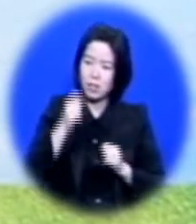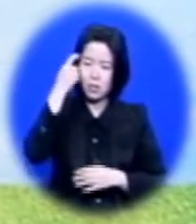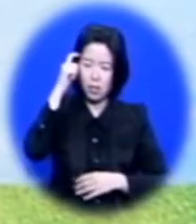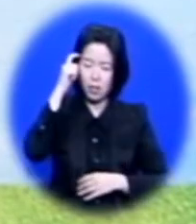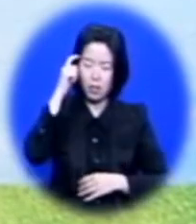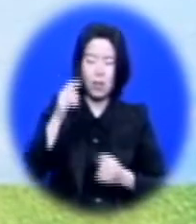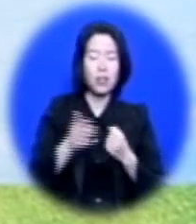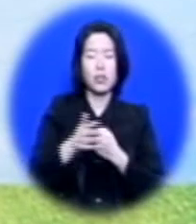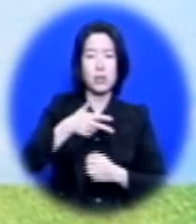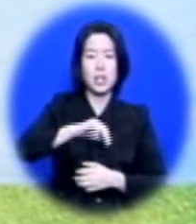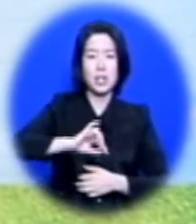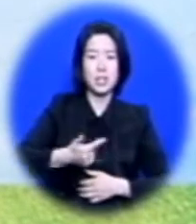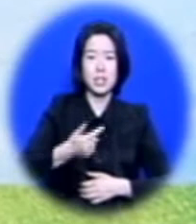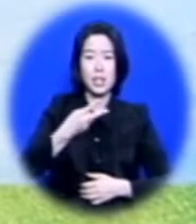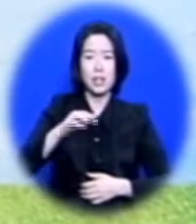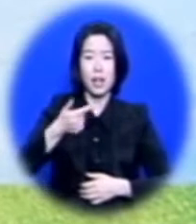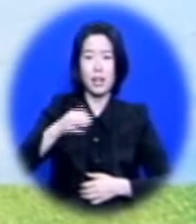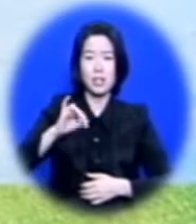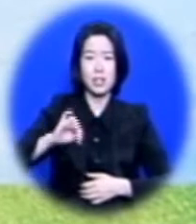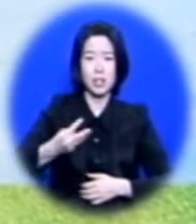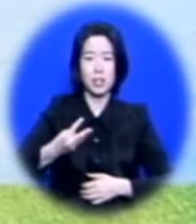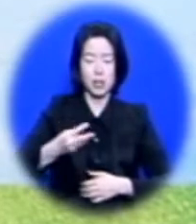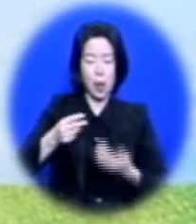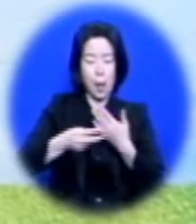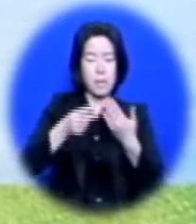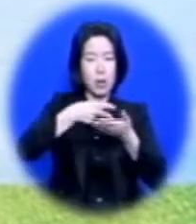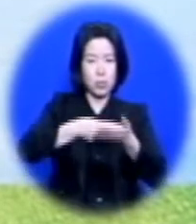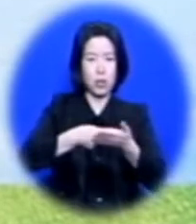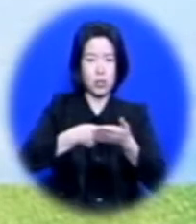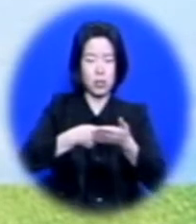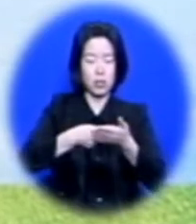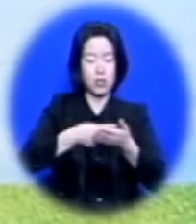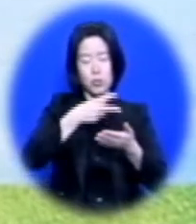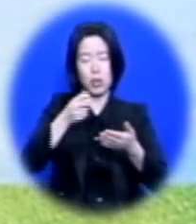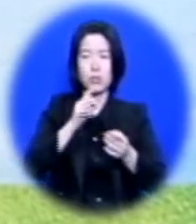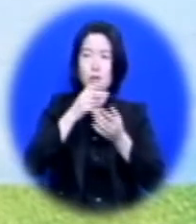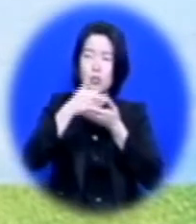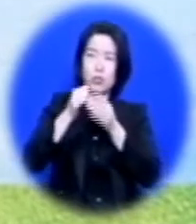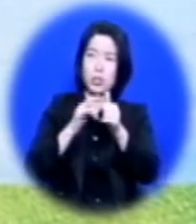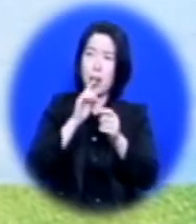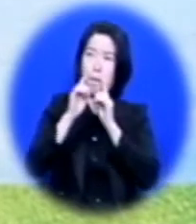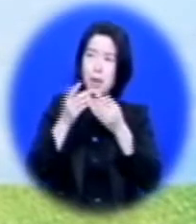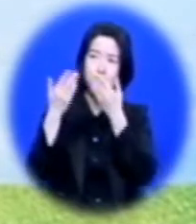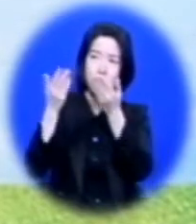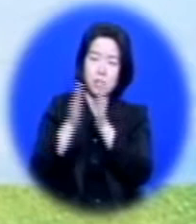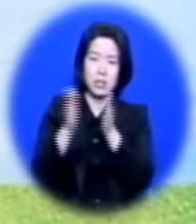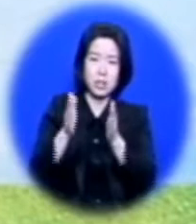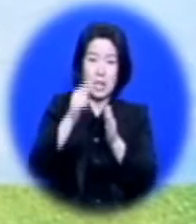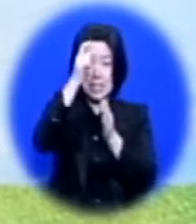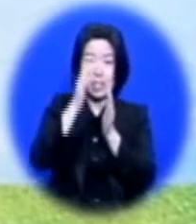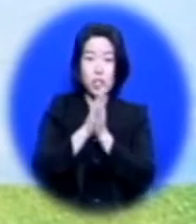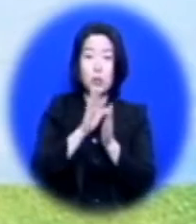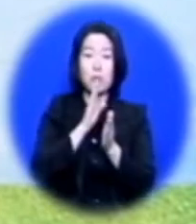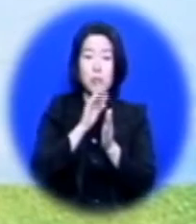그래서 진 다니엘이 병상에 누워서 주님께 말을 겁니다 기독인 하지만 말을